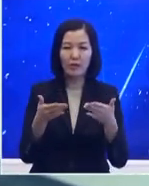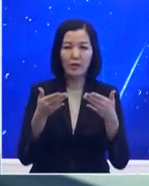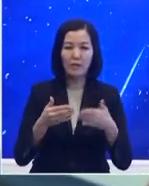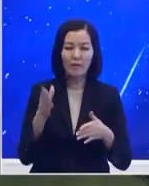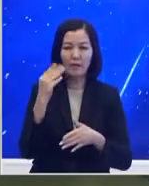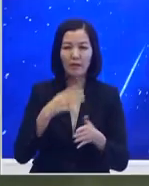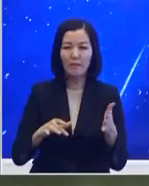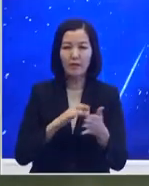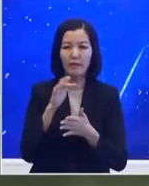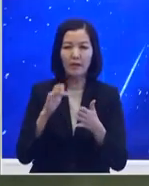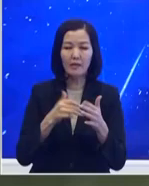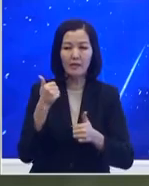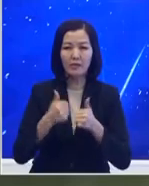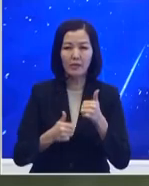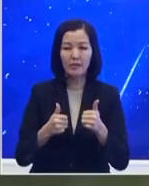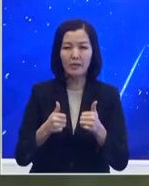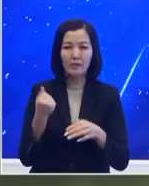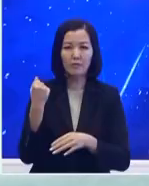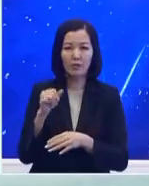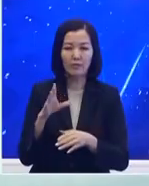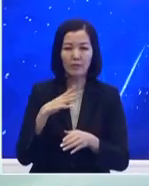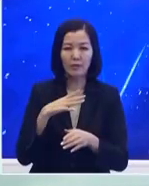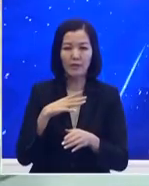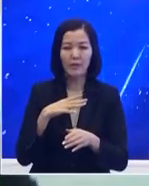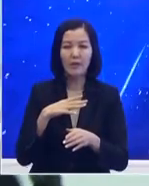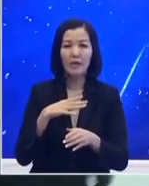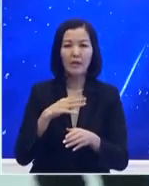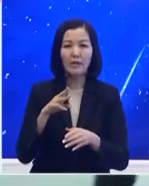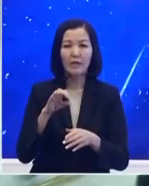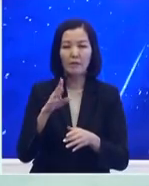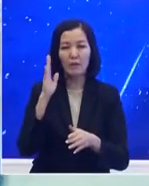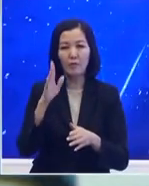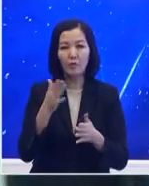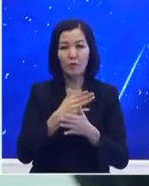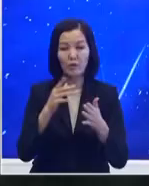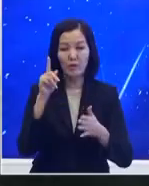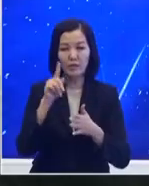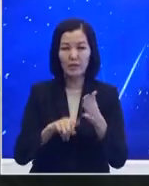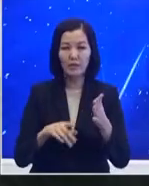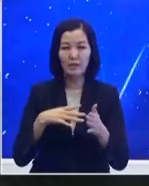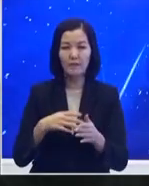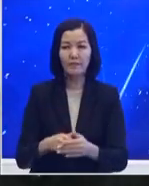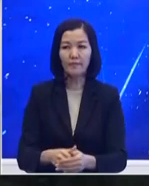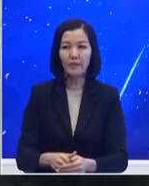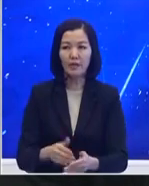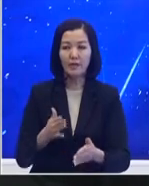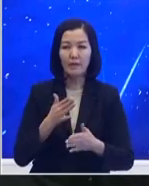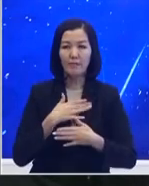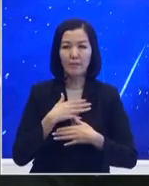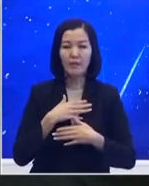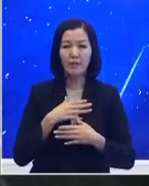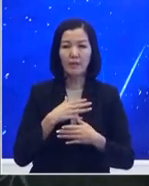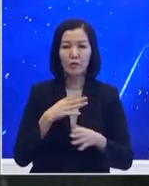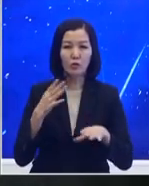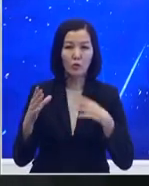Алматы қаласының ашық біріншілігіне қатысып, жүлдегер атанып үлгерді. Мамандар Темірланның болашағына үлкен үміт артады. Мен шорт-трекке қатысқаныма